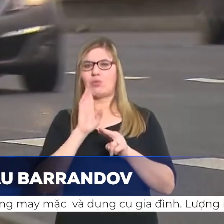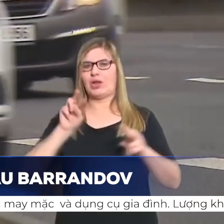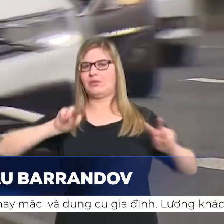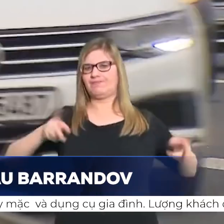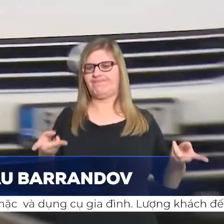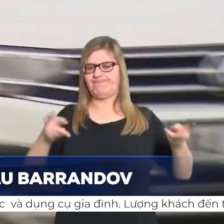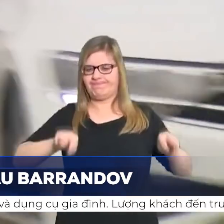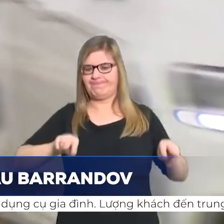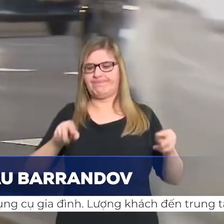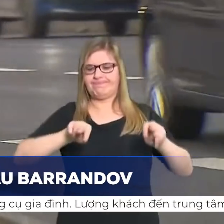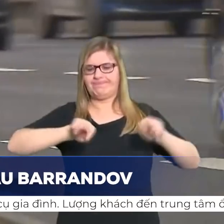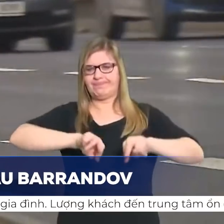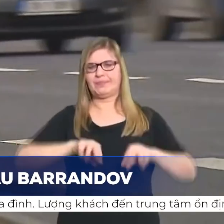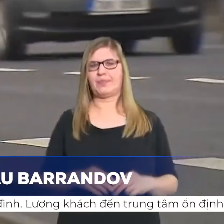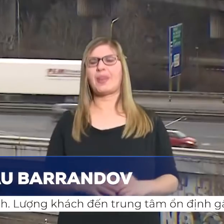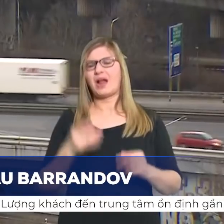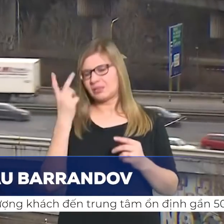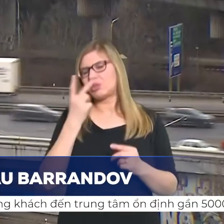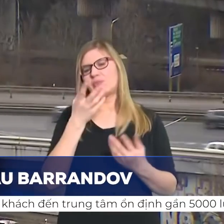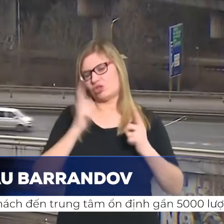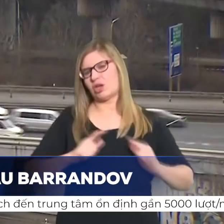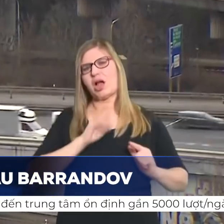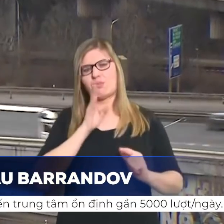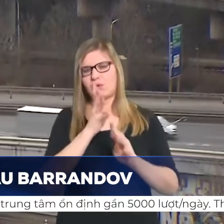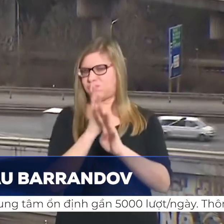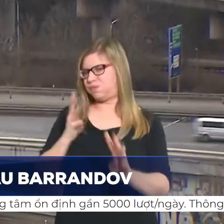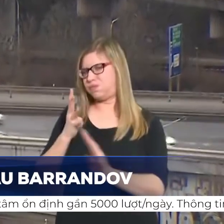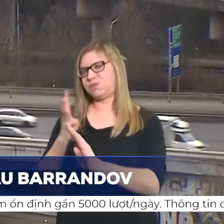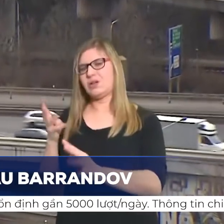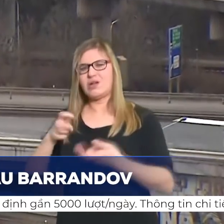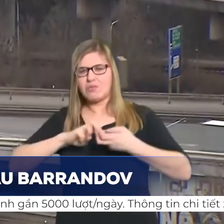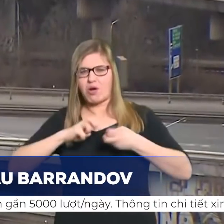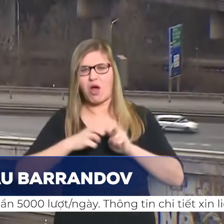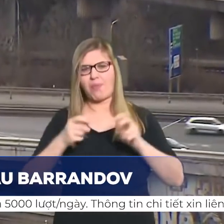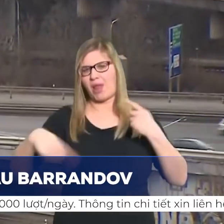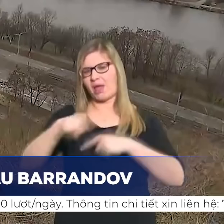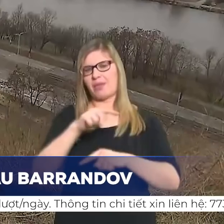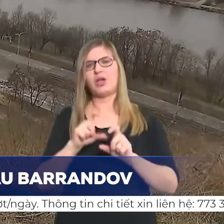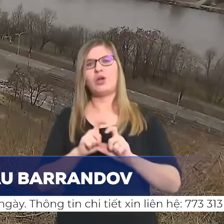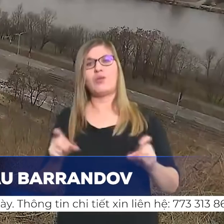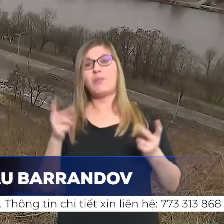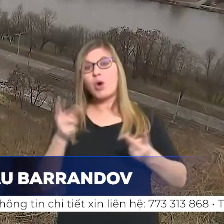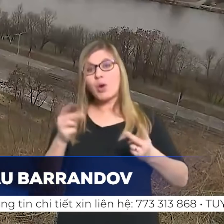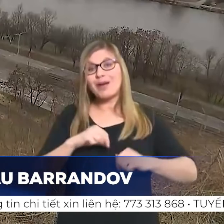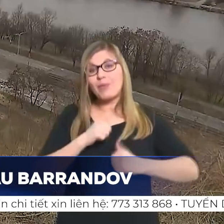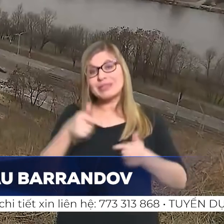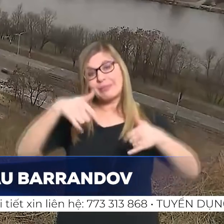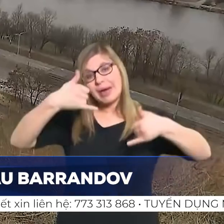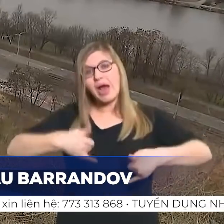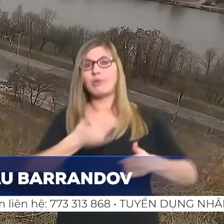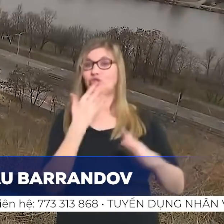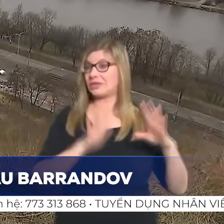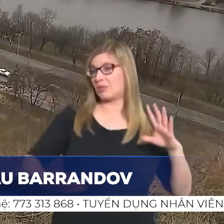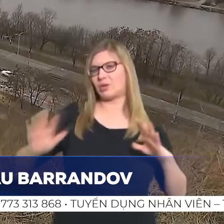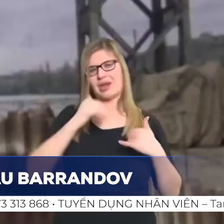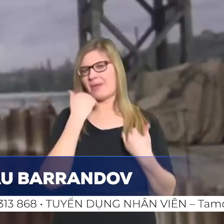nádraží. Trên các con đường dành cho xe đạp theo sông Vltava sẽ có nhiều đường dành cho xe đạp hơn. Cây cầu Barrandov đã